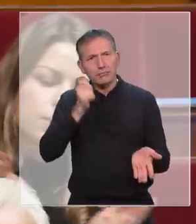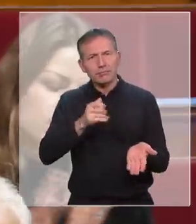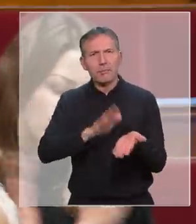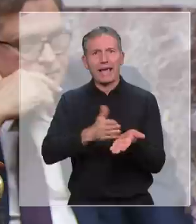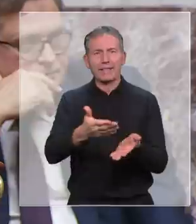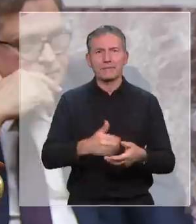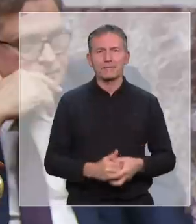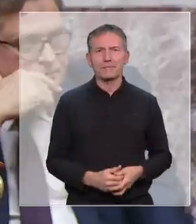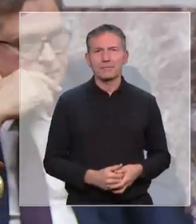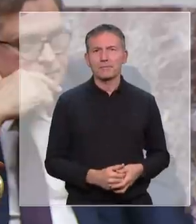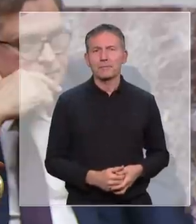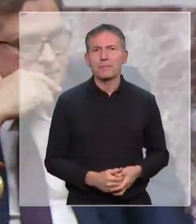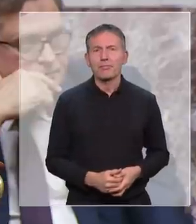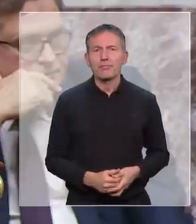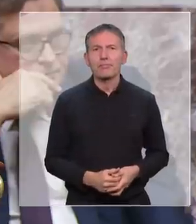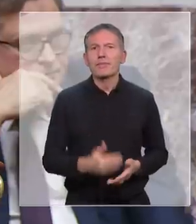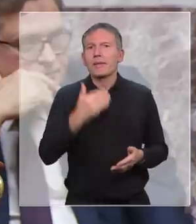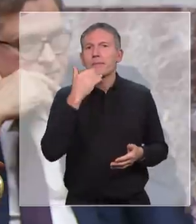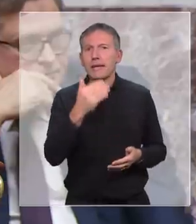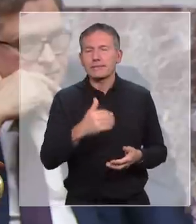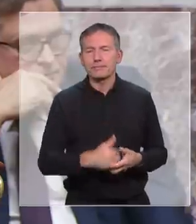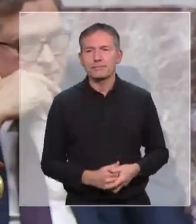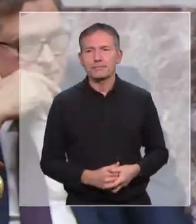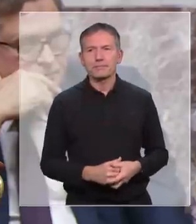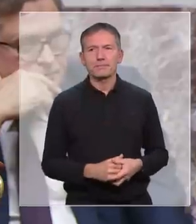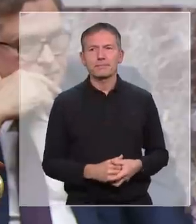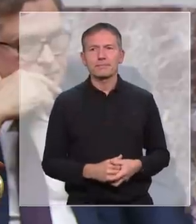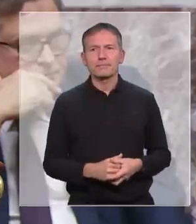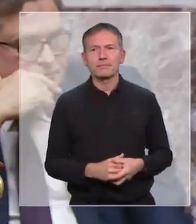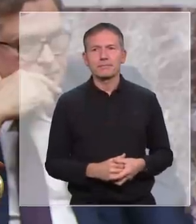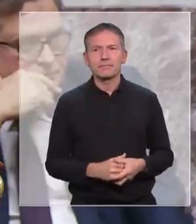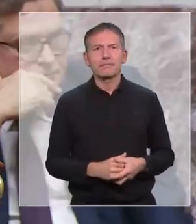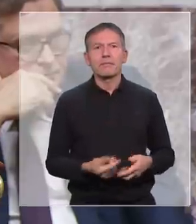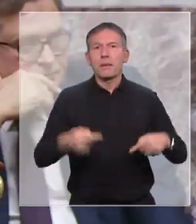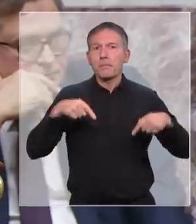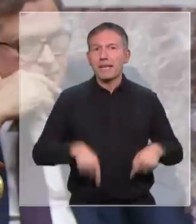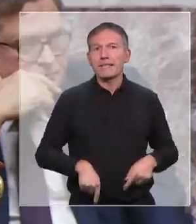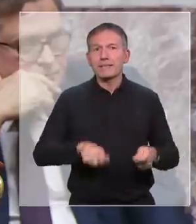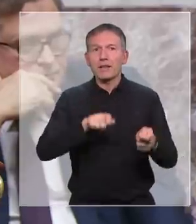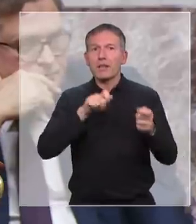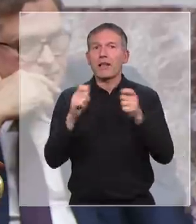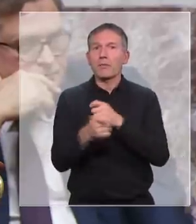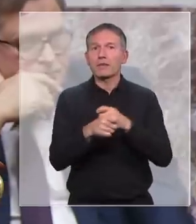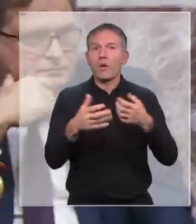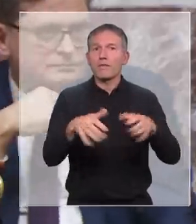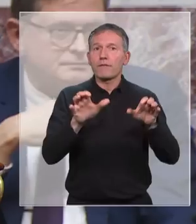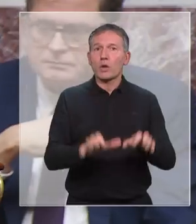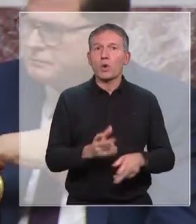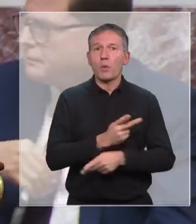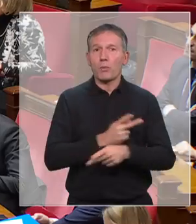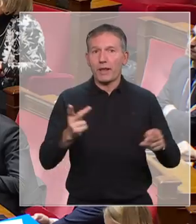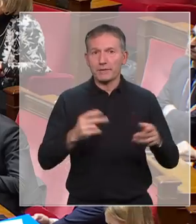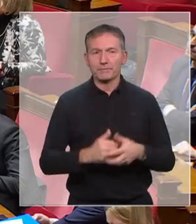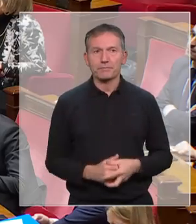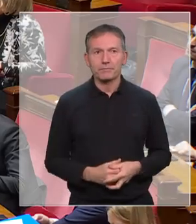Je vous remercie, ma chère collègue. La parole est à monsieur Stanislas Guérini, ministre de la Transformation et de la Fonction publique.